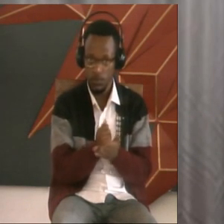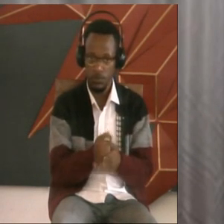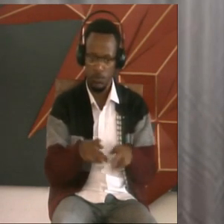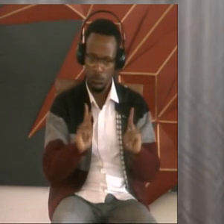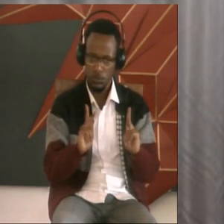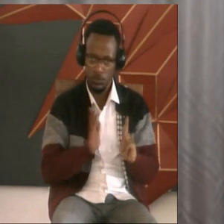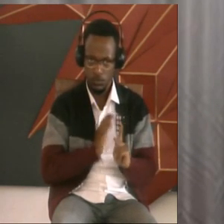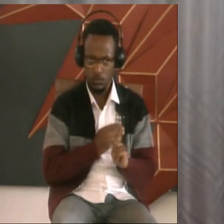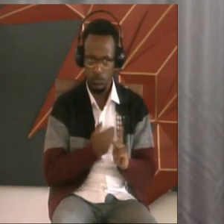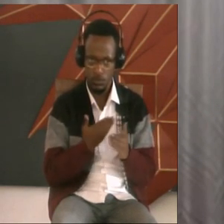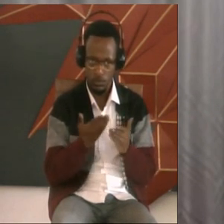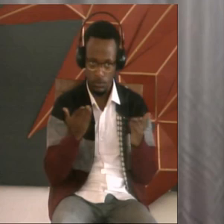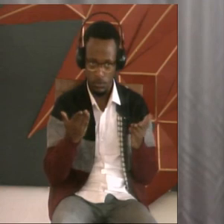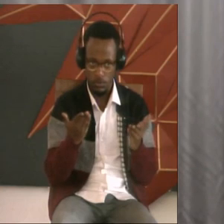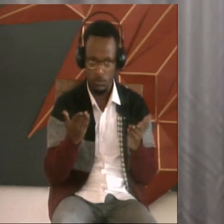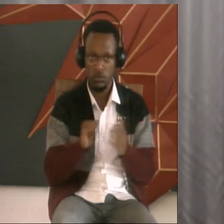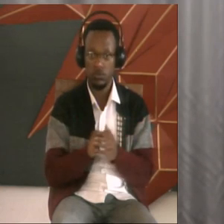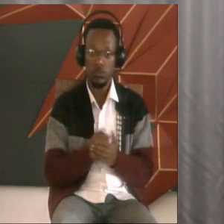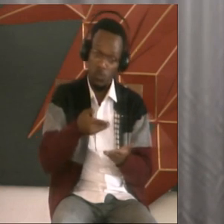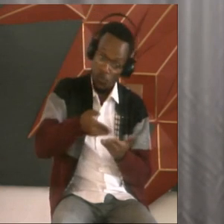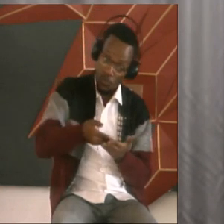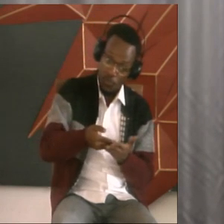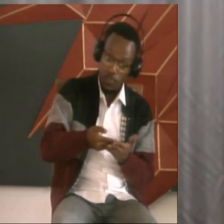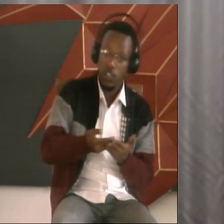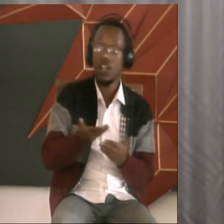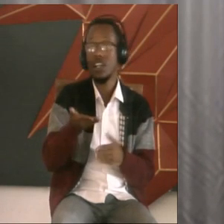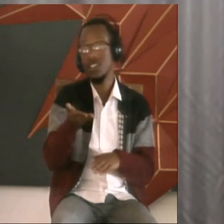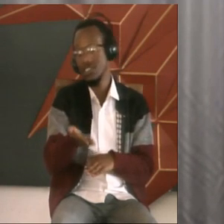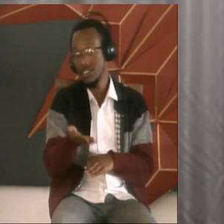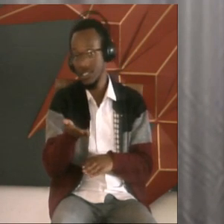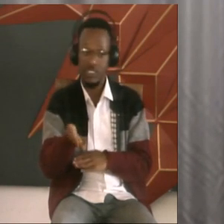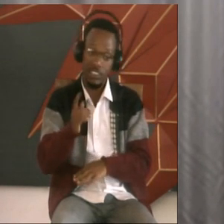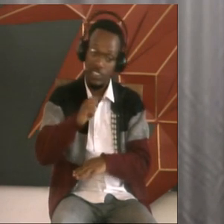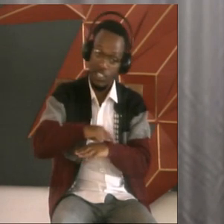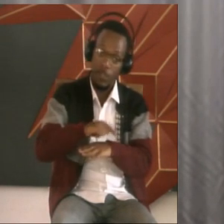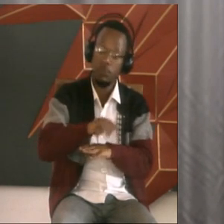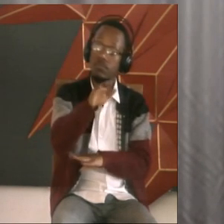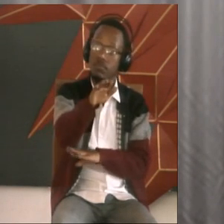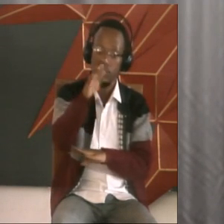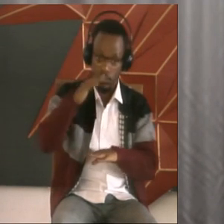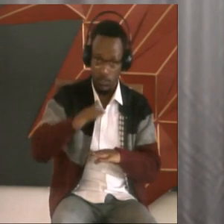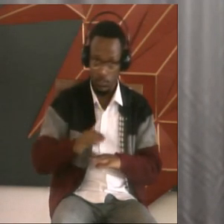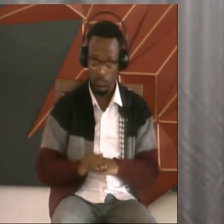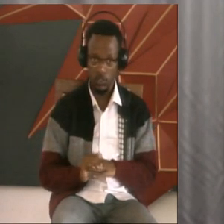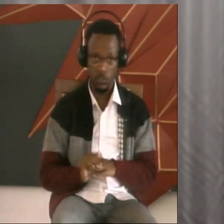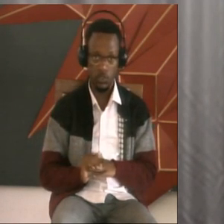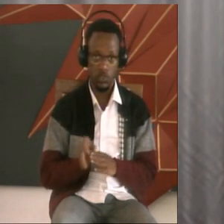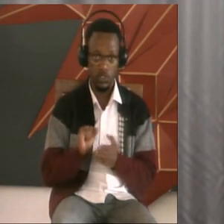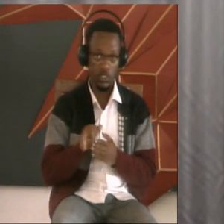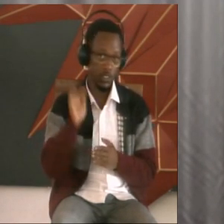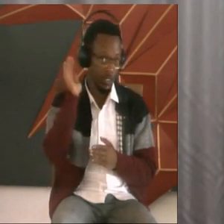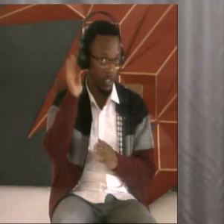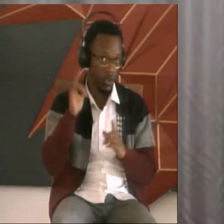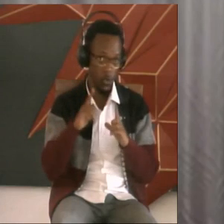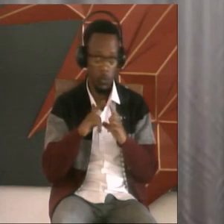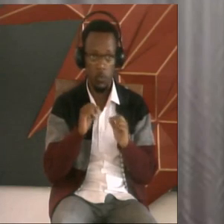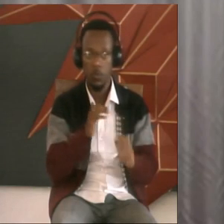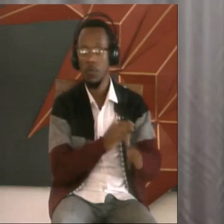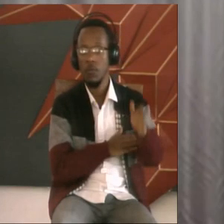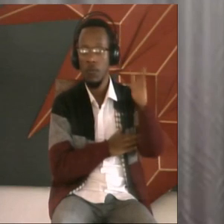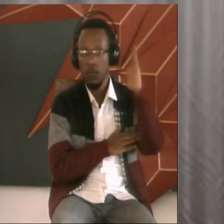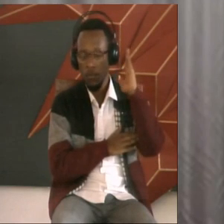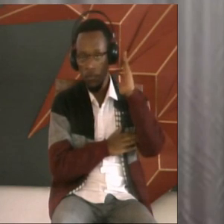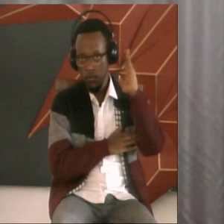permis d'entendre cet après-midi encore. Kuba atwemereye uyu masaha yo kugira ngo